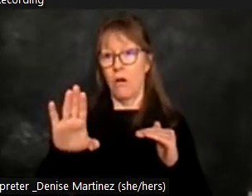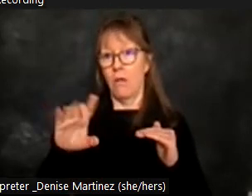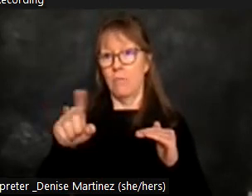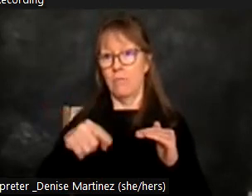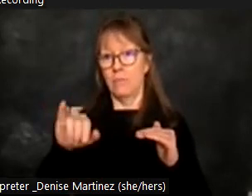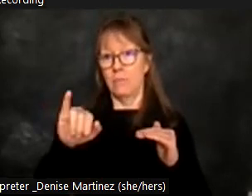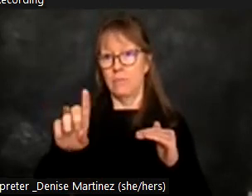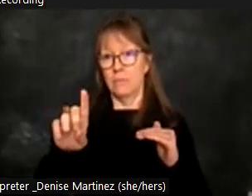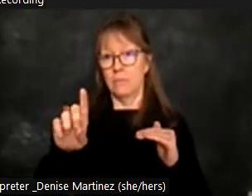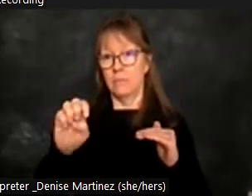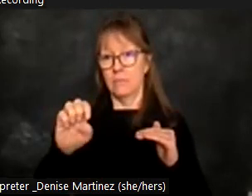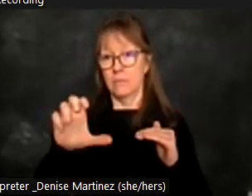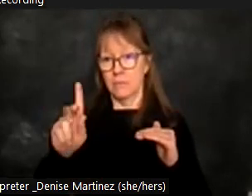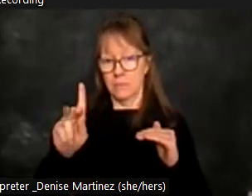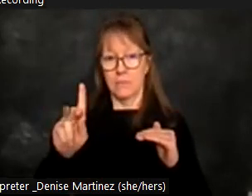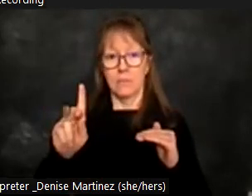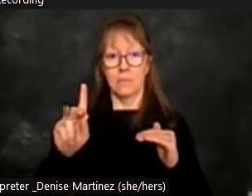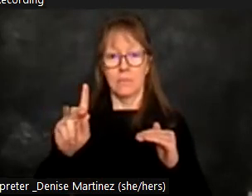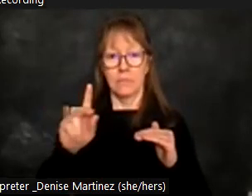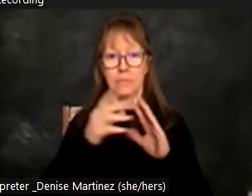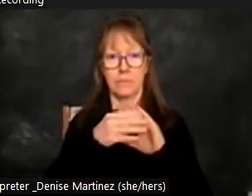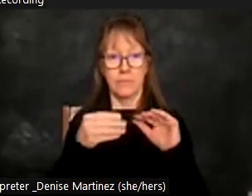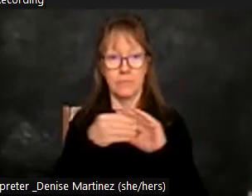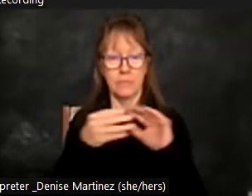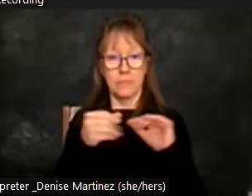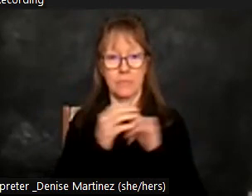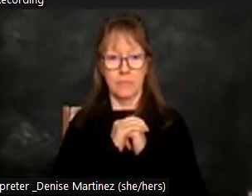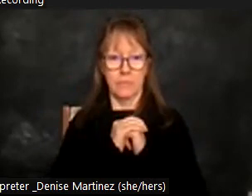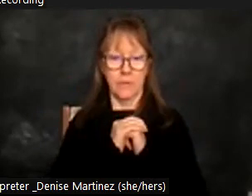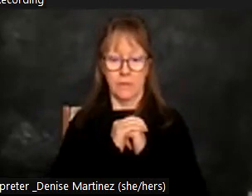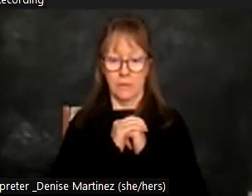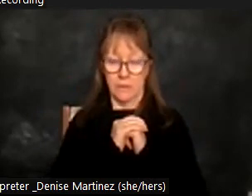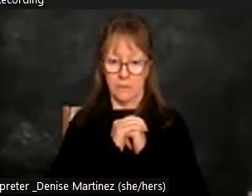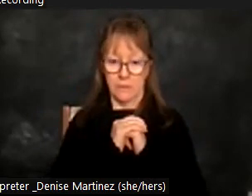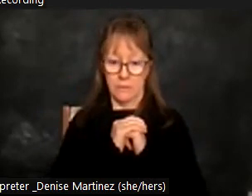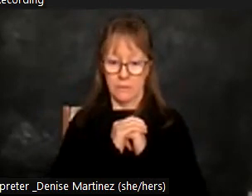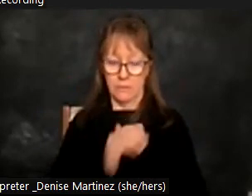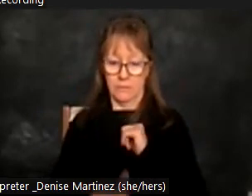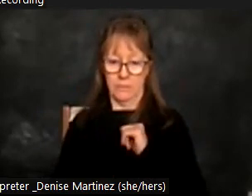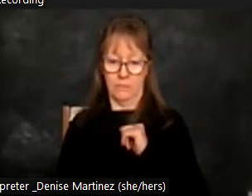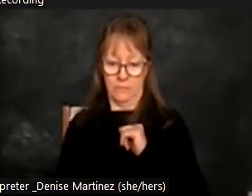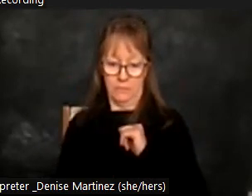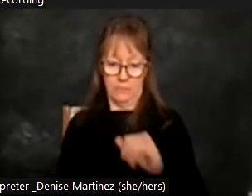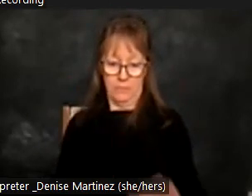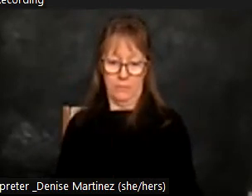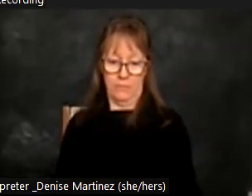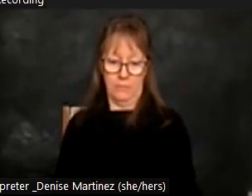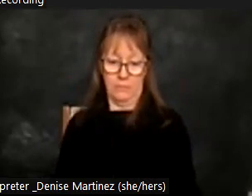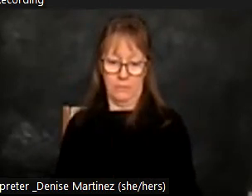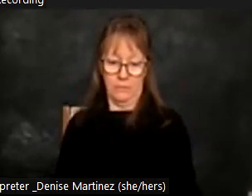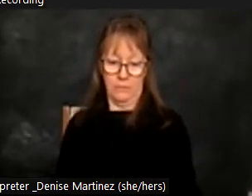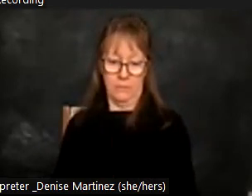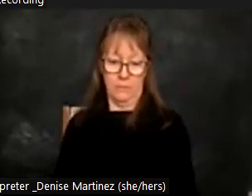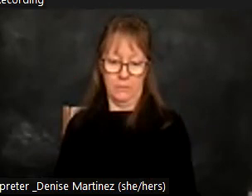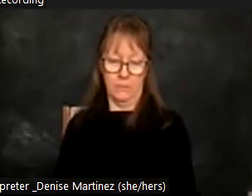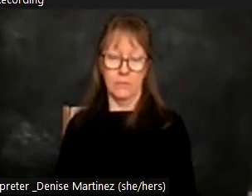I'll allow Rob to speak. Je vais pas de question avec vous, Rob. Moi, désolé si je ne pas dire non All bien. right,